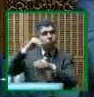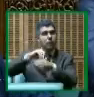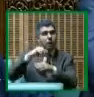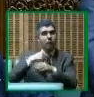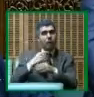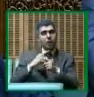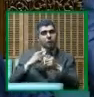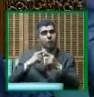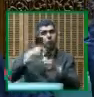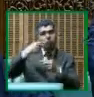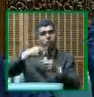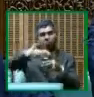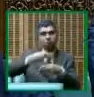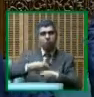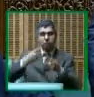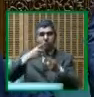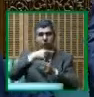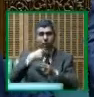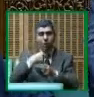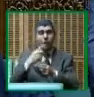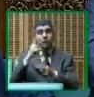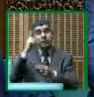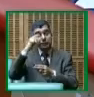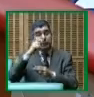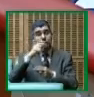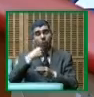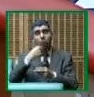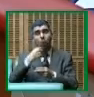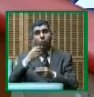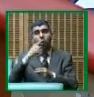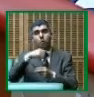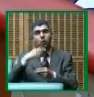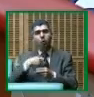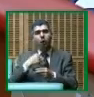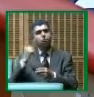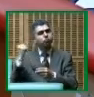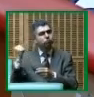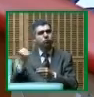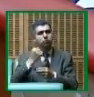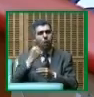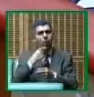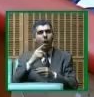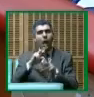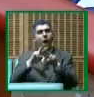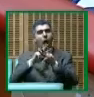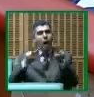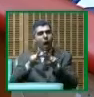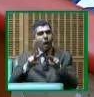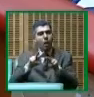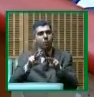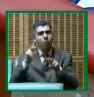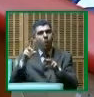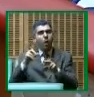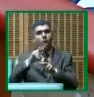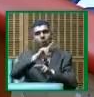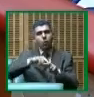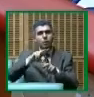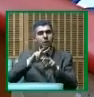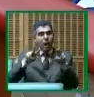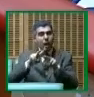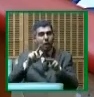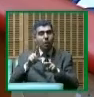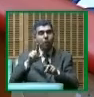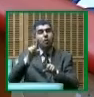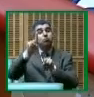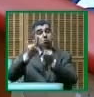سيد الوزير من جزء كبير من مداخلتي، ويجب أن نستبق الأحداث